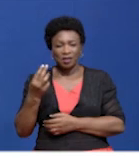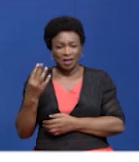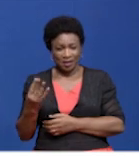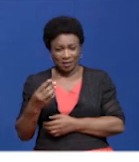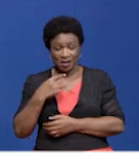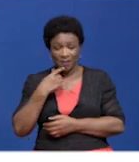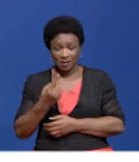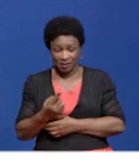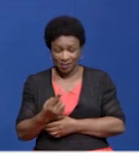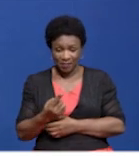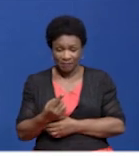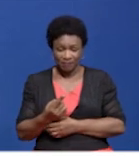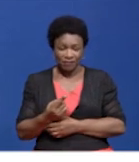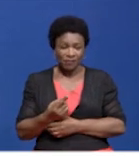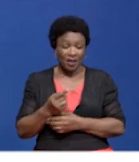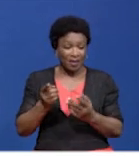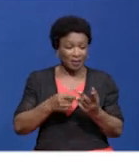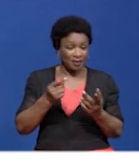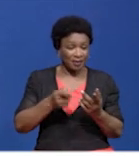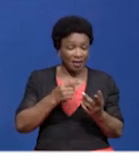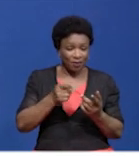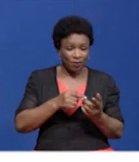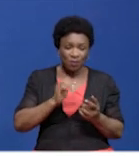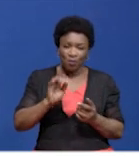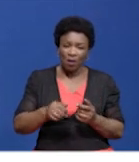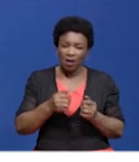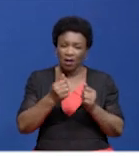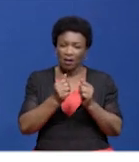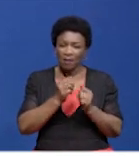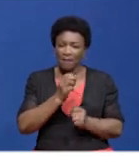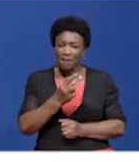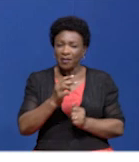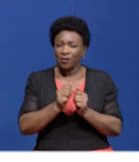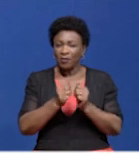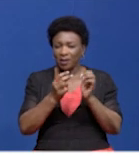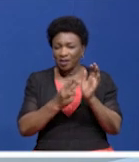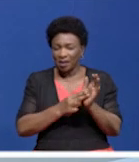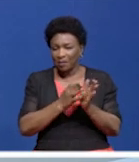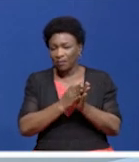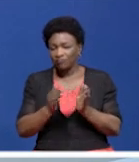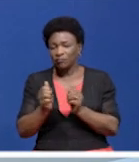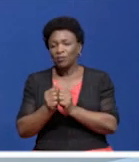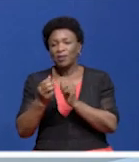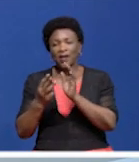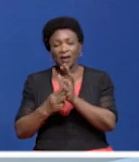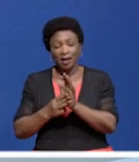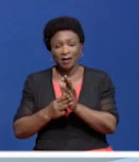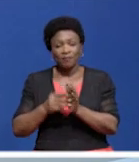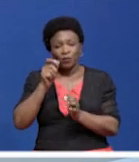alema kwa kauli yake kamba kwa tak za mwaka 2017 watan